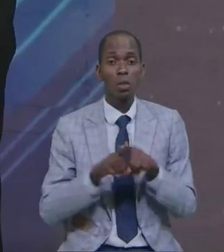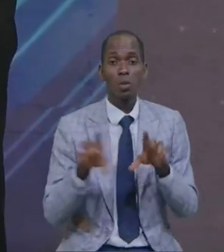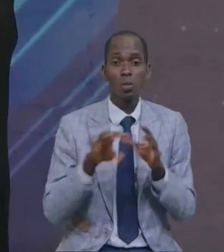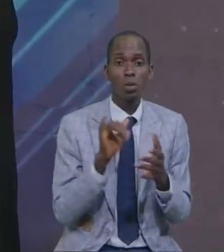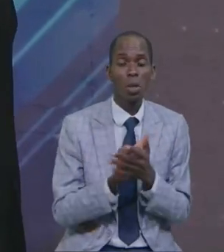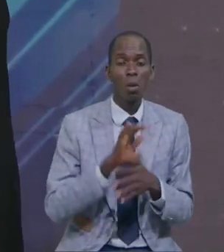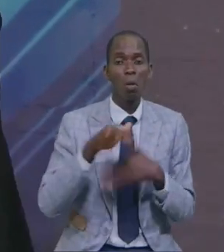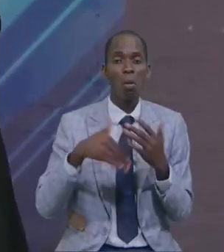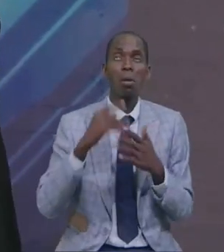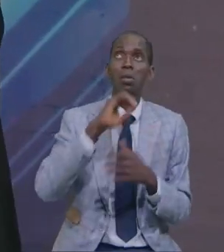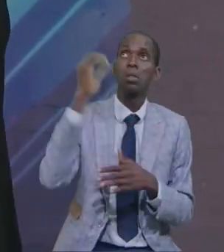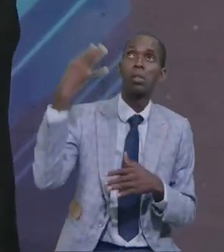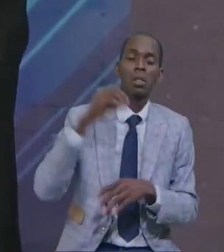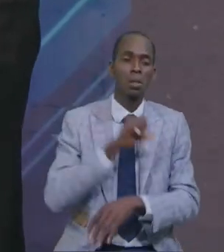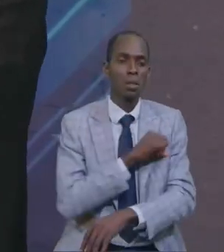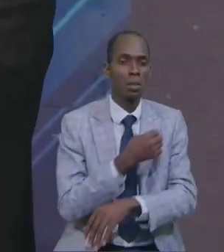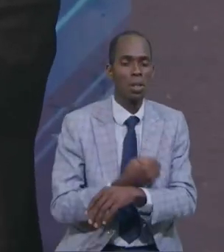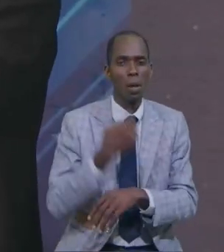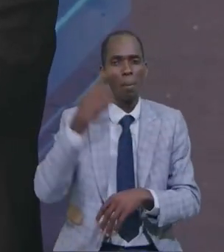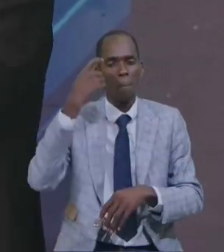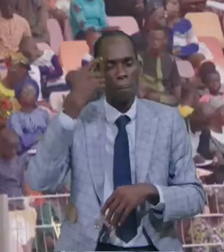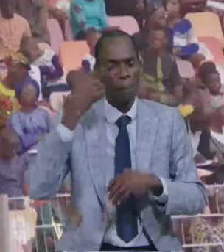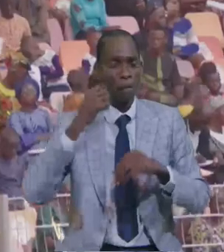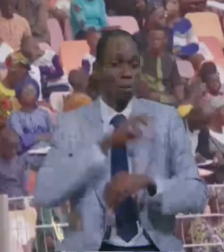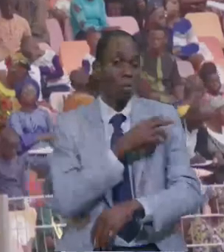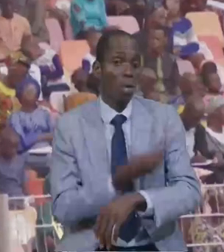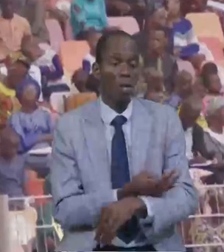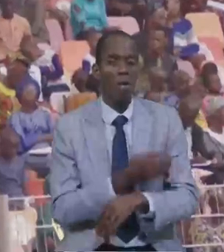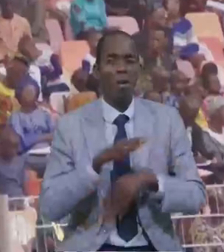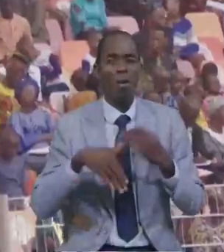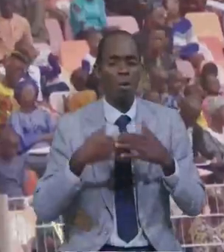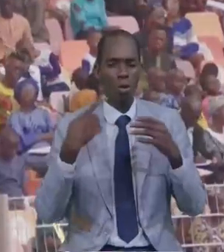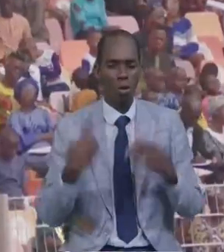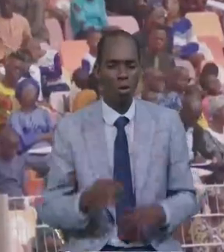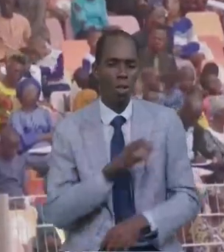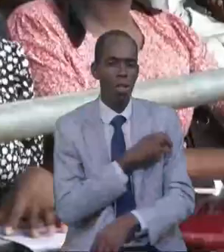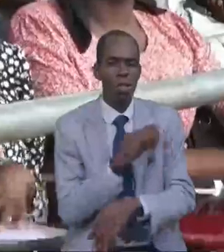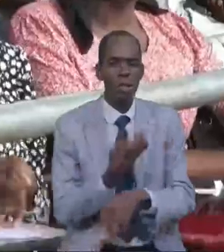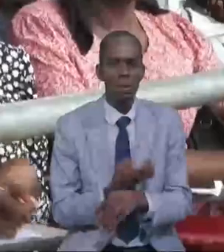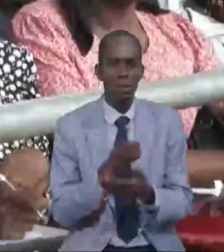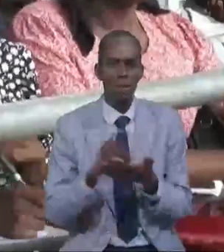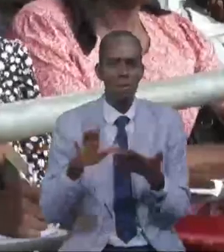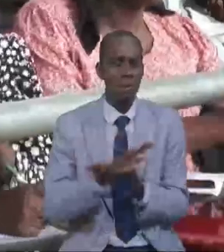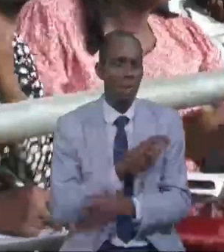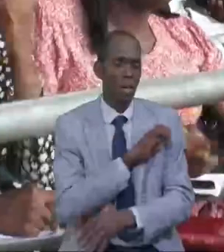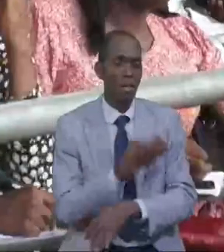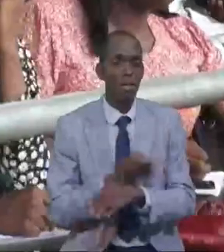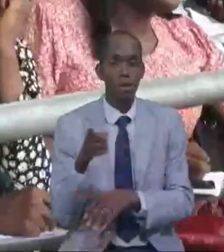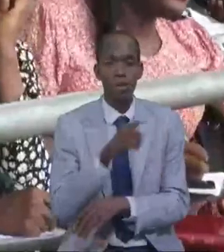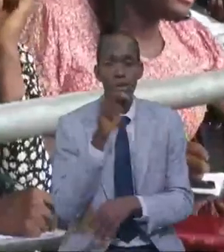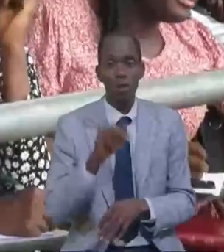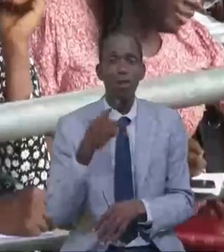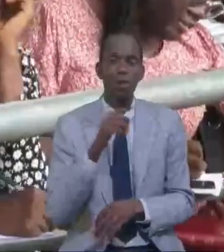l'énergie divine dont vous avez besoin va vous donner cela au nom de Jésus. 1 Corinthiens 9,